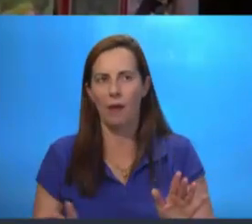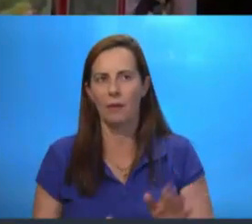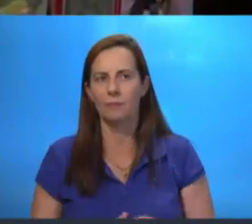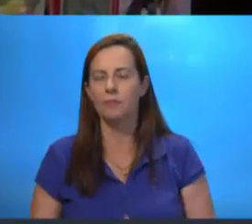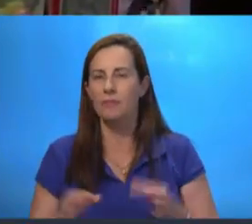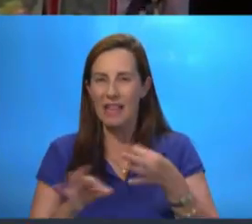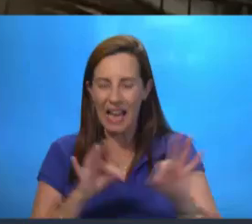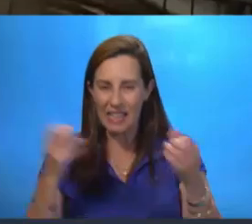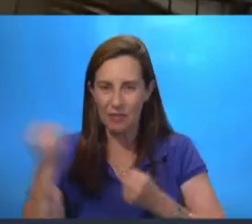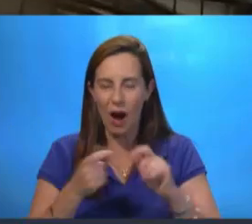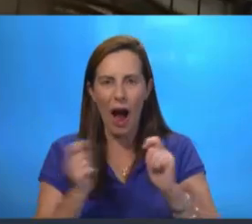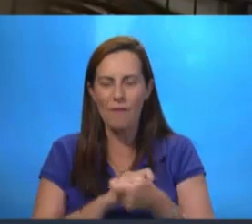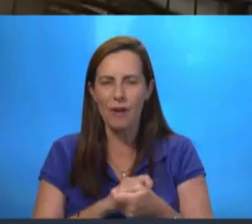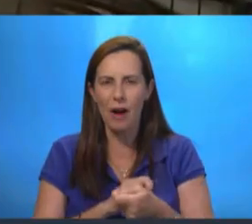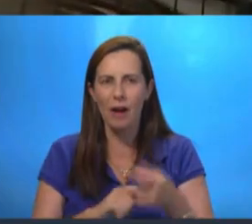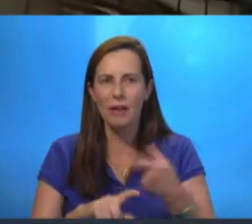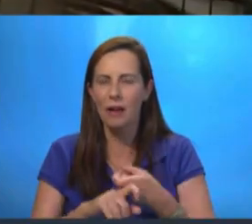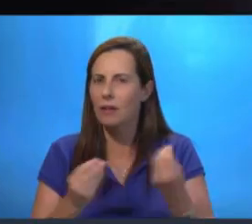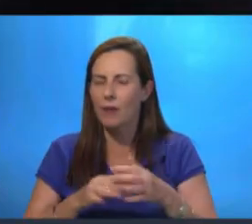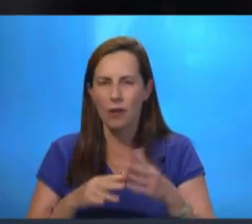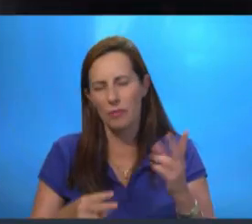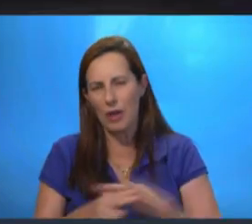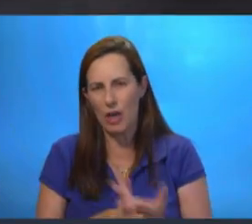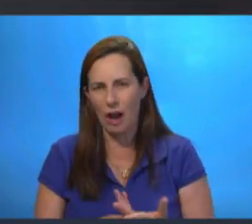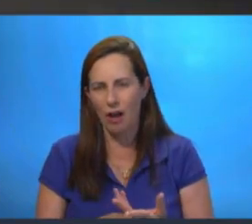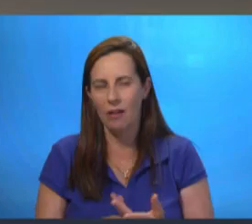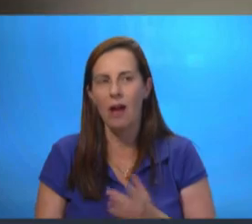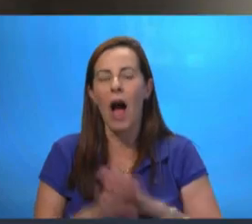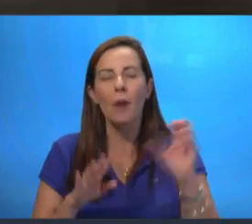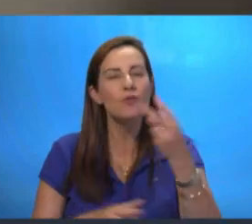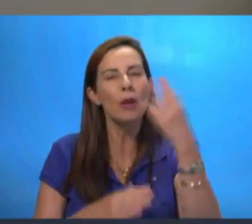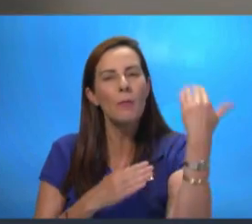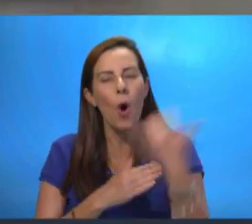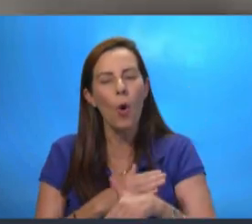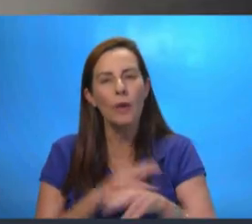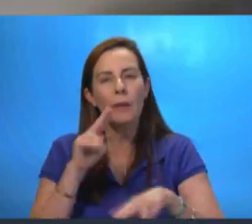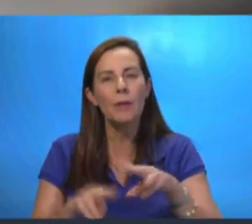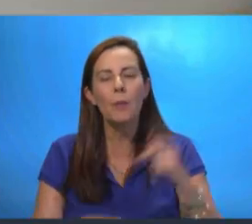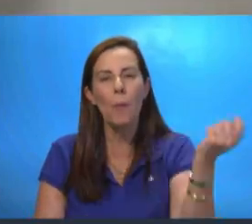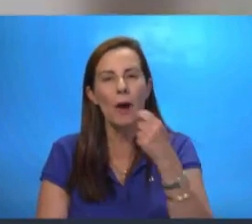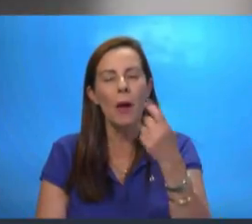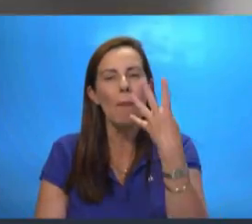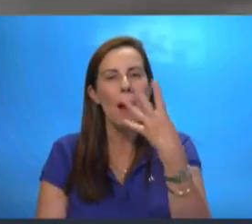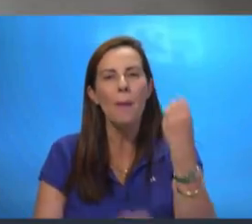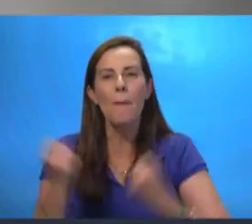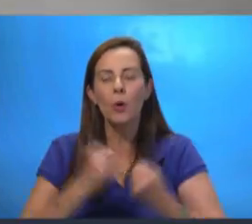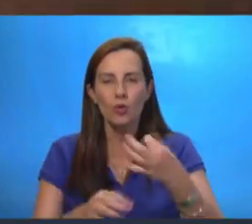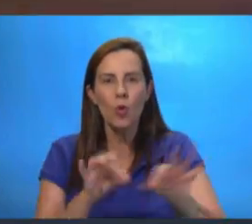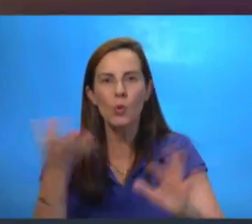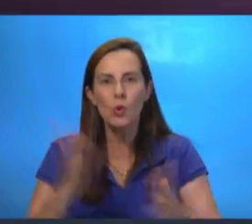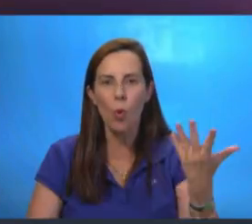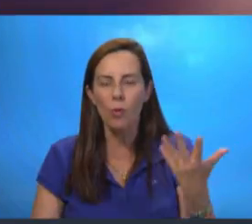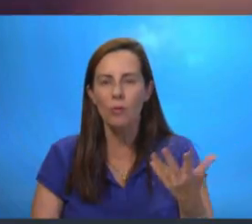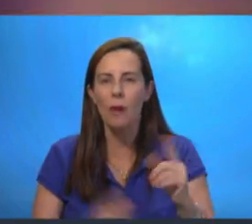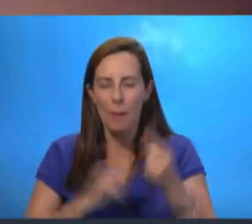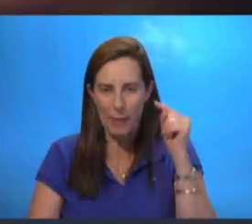כלי רכב הפכה בעיר נהריה לדבר שבשגרה. רק בשבועיים האחרונים טיפלו מחבי האש ב4 מכוניות שהוצתו. במקרה